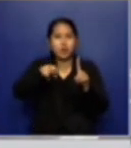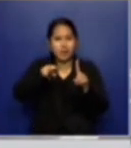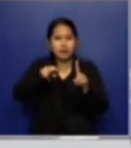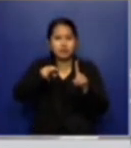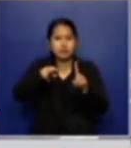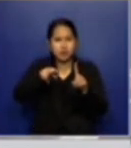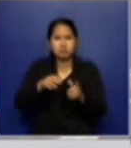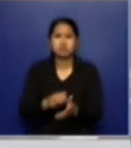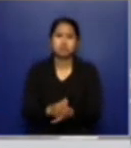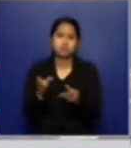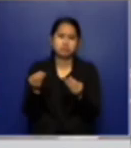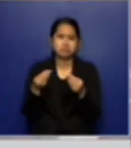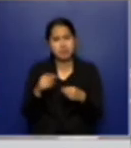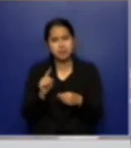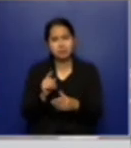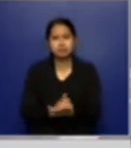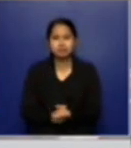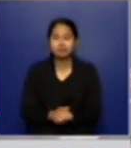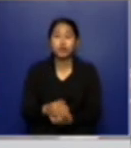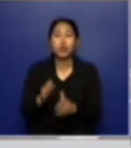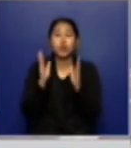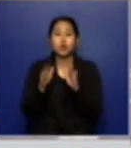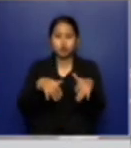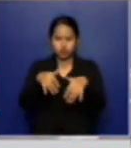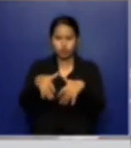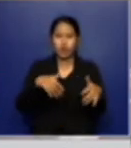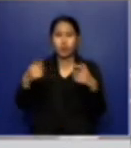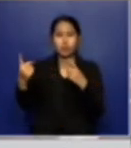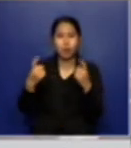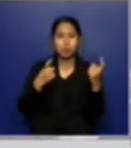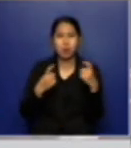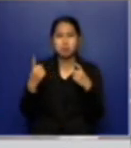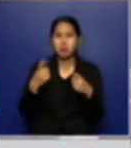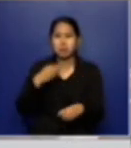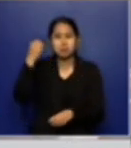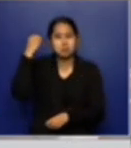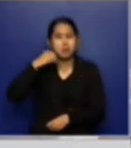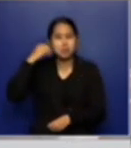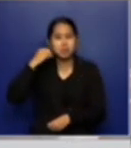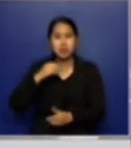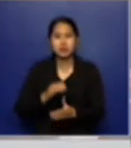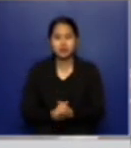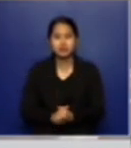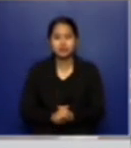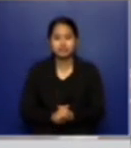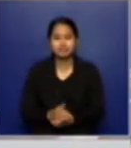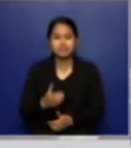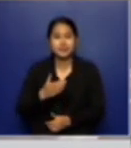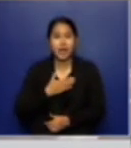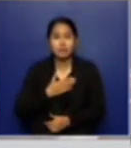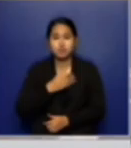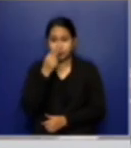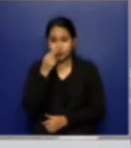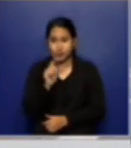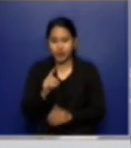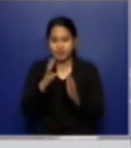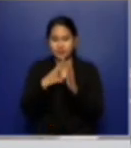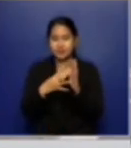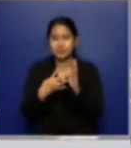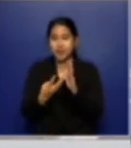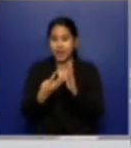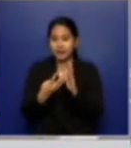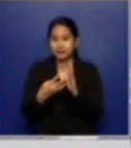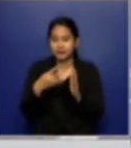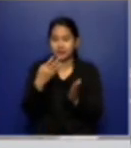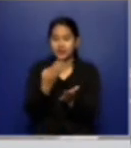ต่อตันเป็นคำถามที่พี่น้องประชาชนถามดิฉันมาเยอะมากซึ่งจากที่ดิฉันดูจากร่างพระราชบัญญัติงบประม